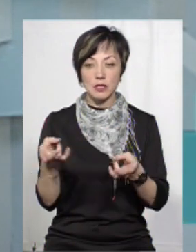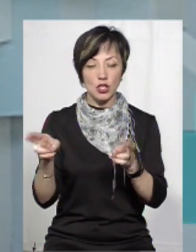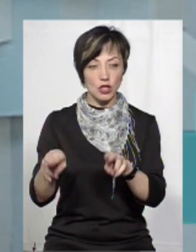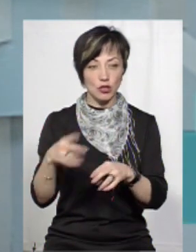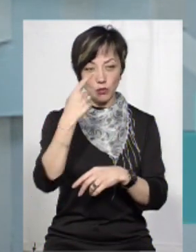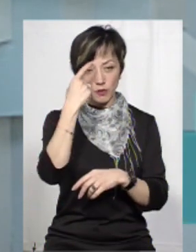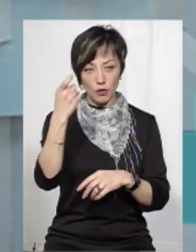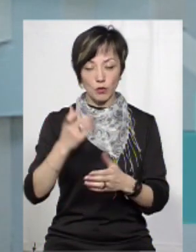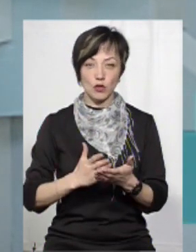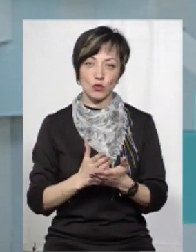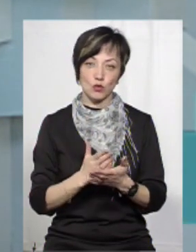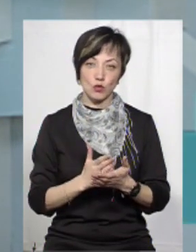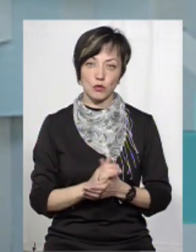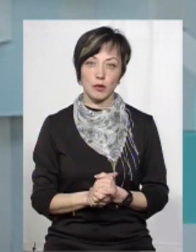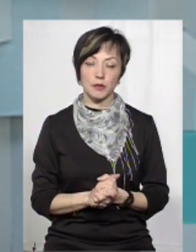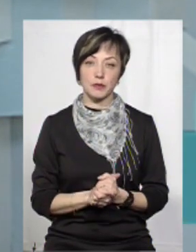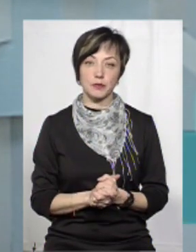залишити і повідомити відповідні служби.